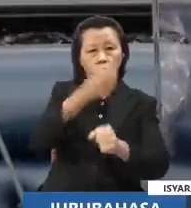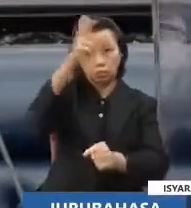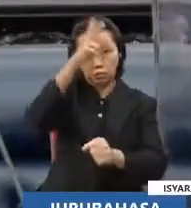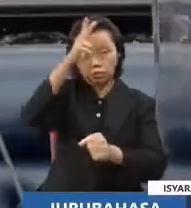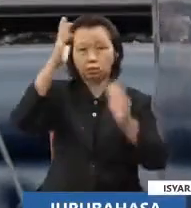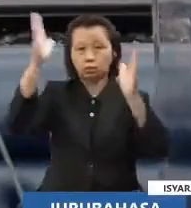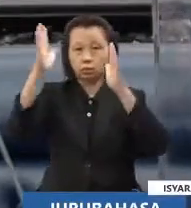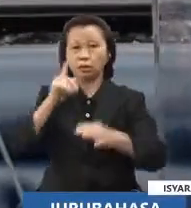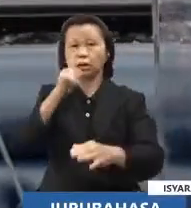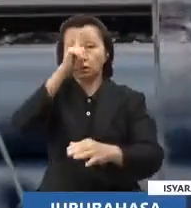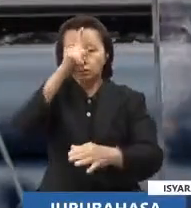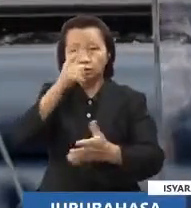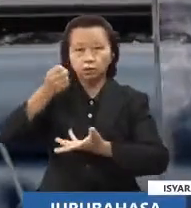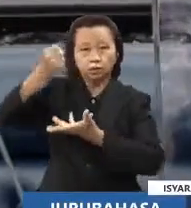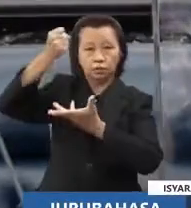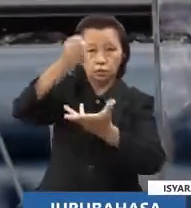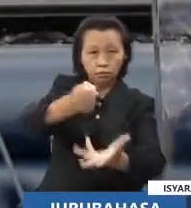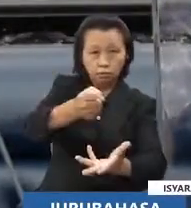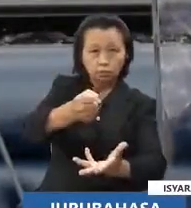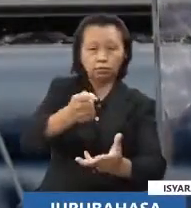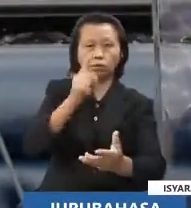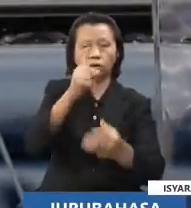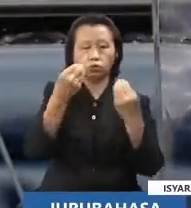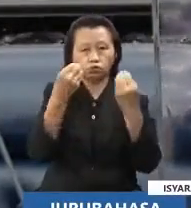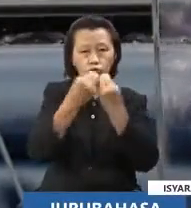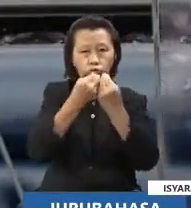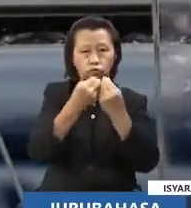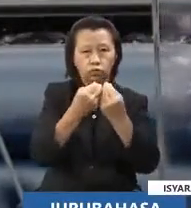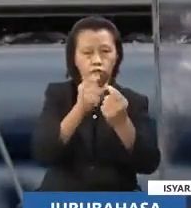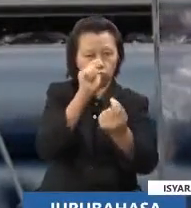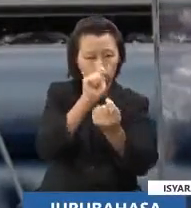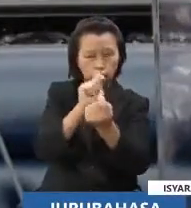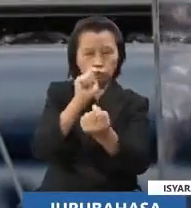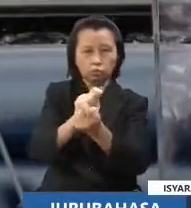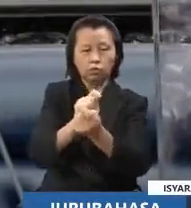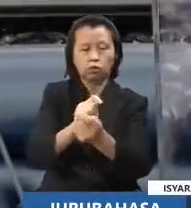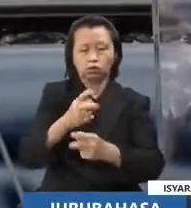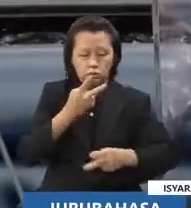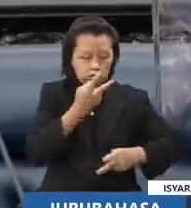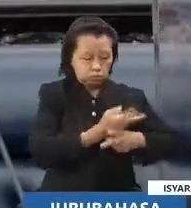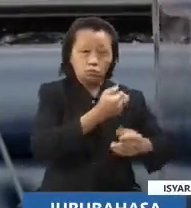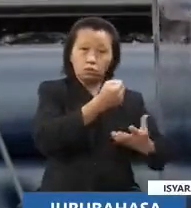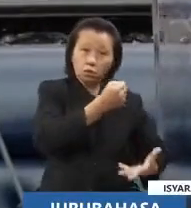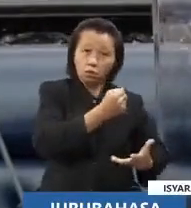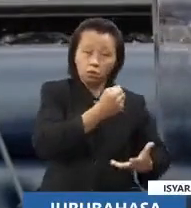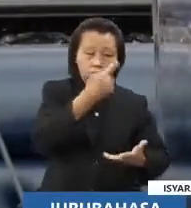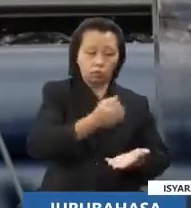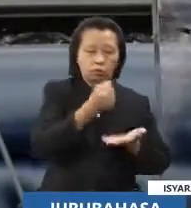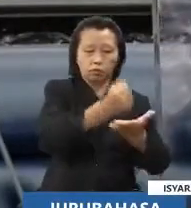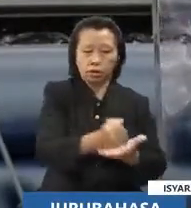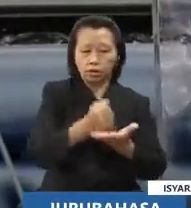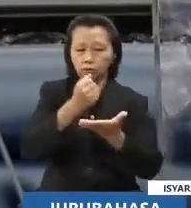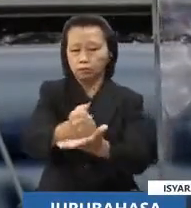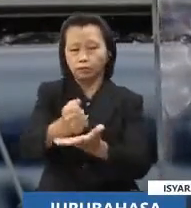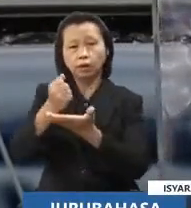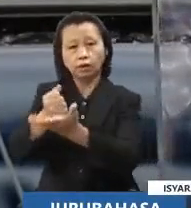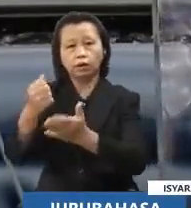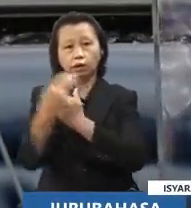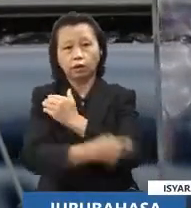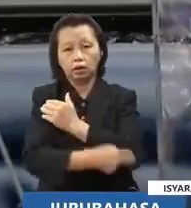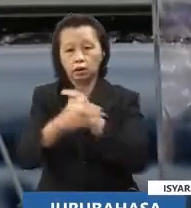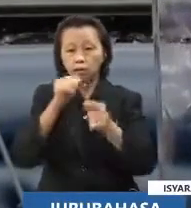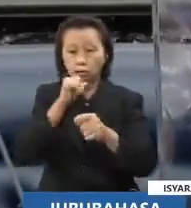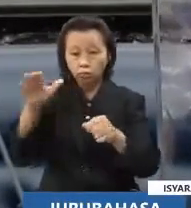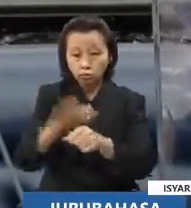Kerajaan Persekutuan sebenarnya memperuntukkan satu jumlah tertentu di kumpulan wang rizab negeri untuk membantu negeri-negeri yang